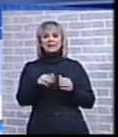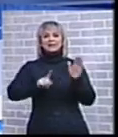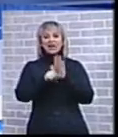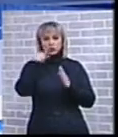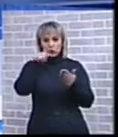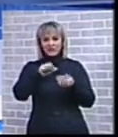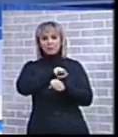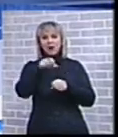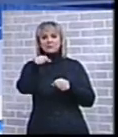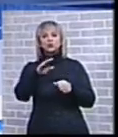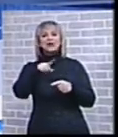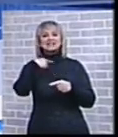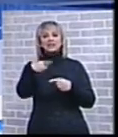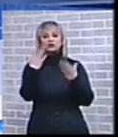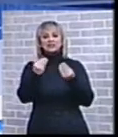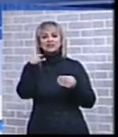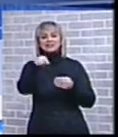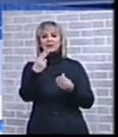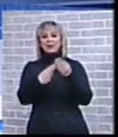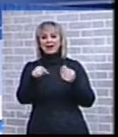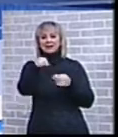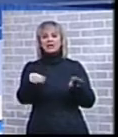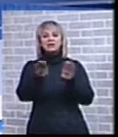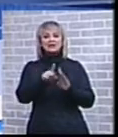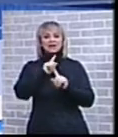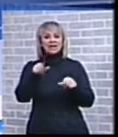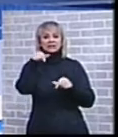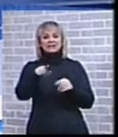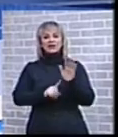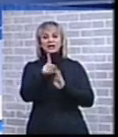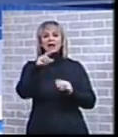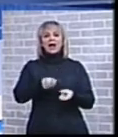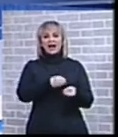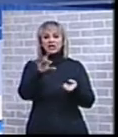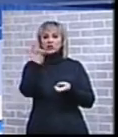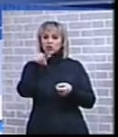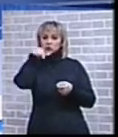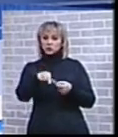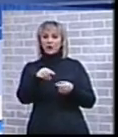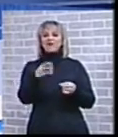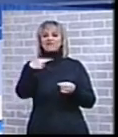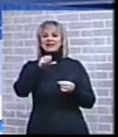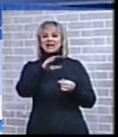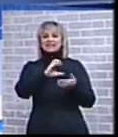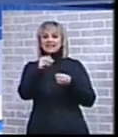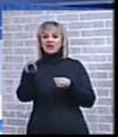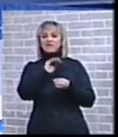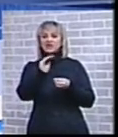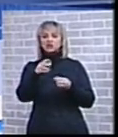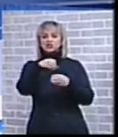Начали уверенной победой, но на следующий день проиграли. Так неоднозначно стартовал хоккейный Ростов в финальной серии Кубка